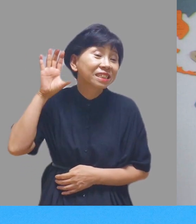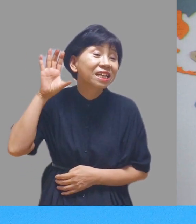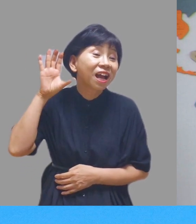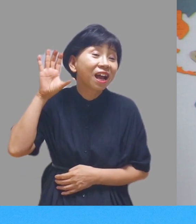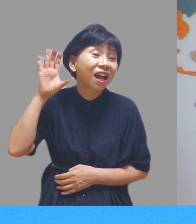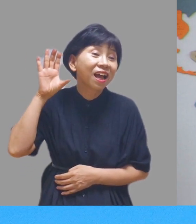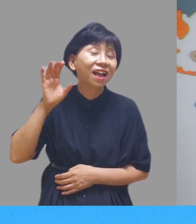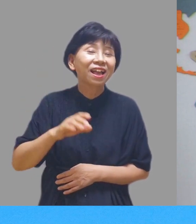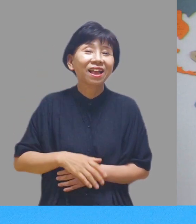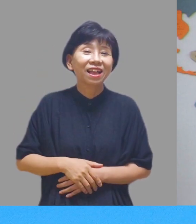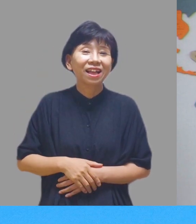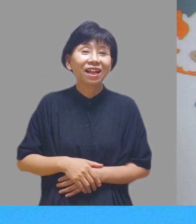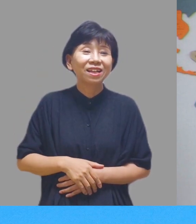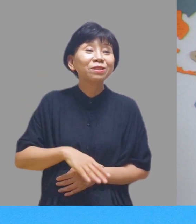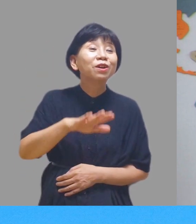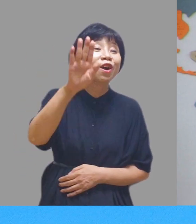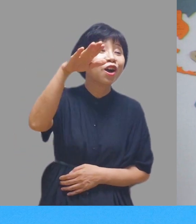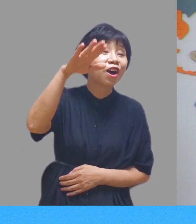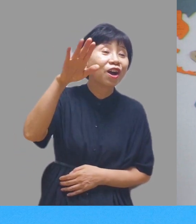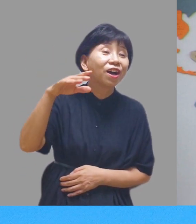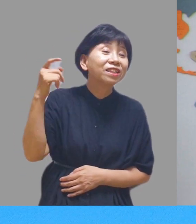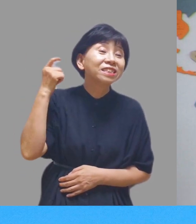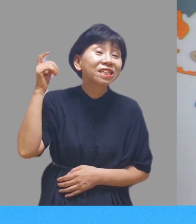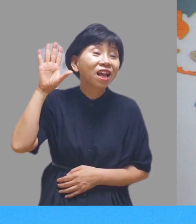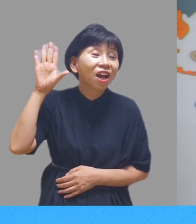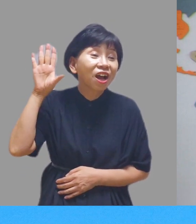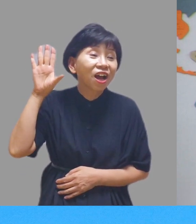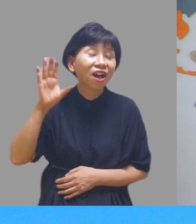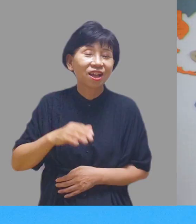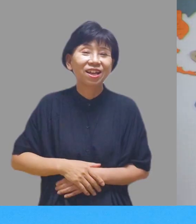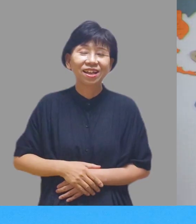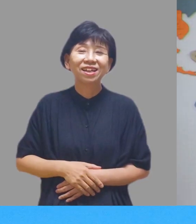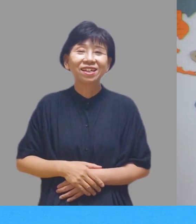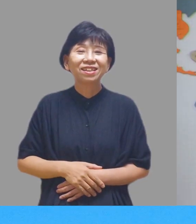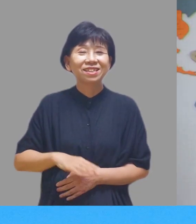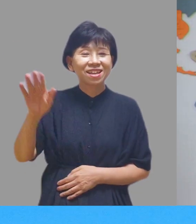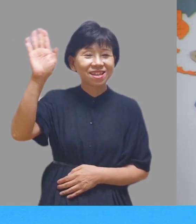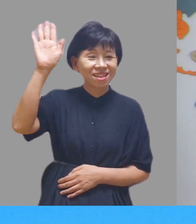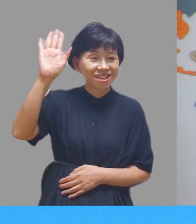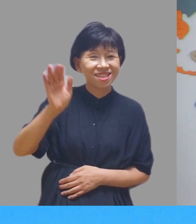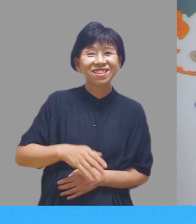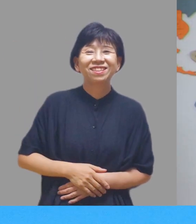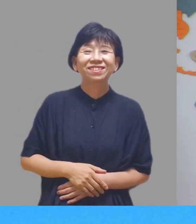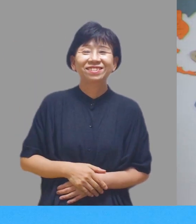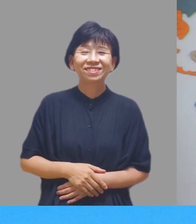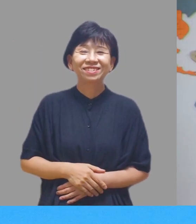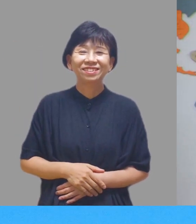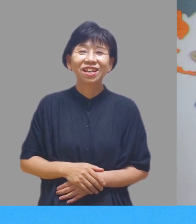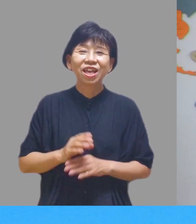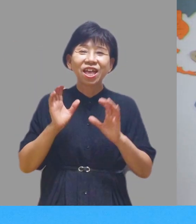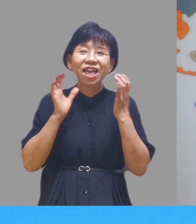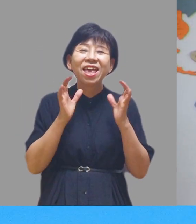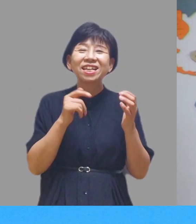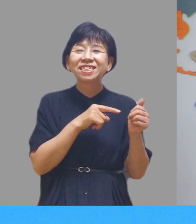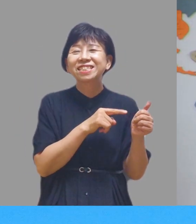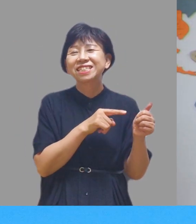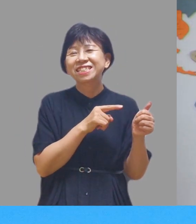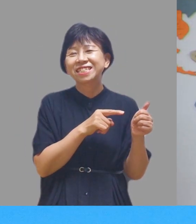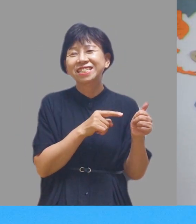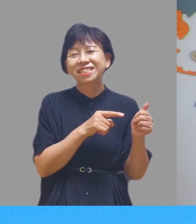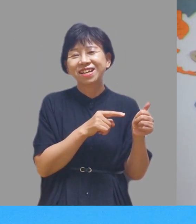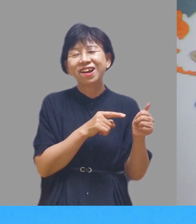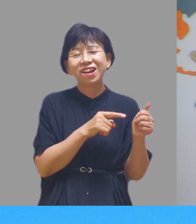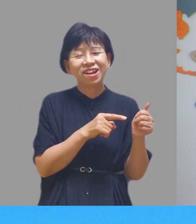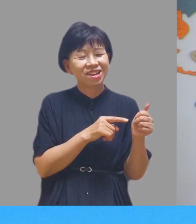네. 유아부실 제 목소리 들립니까? 네. 아이가 하나 있으면요, 그